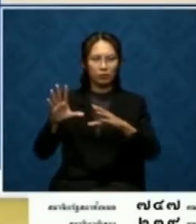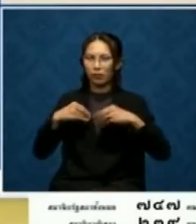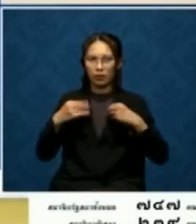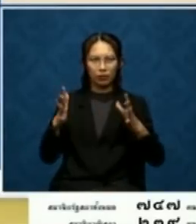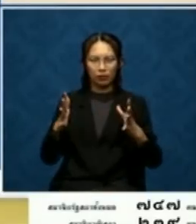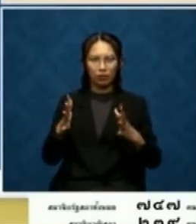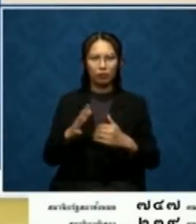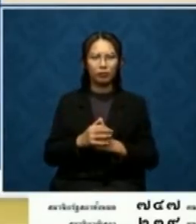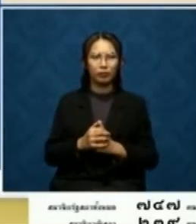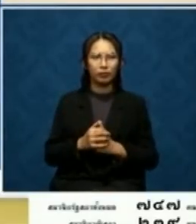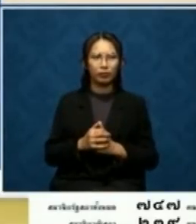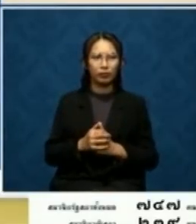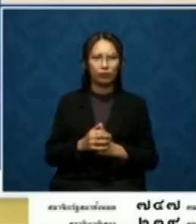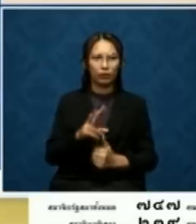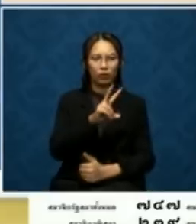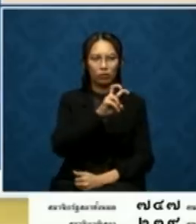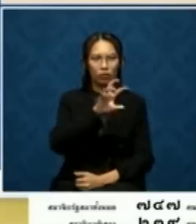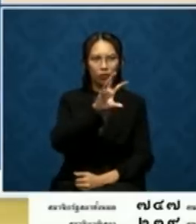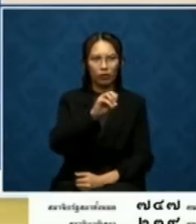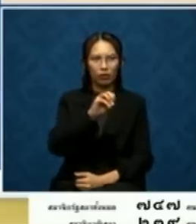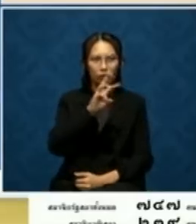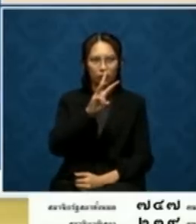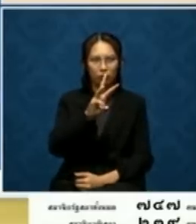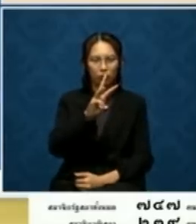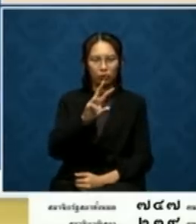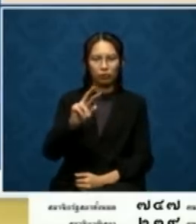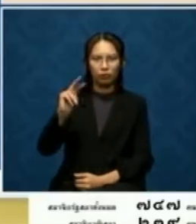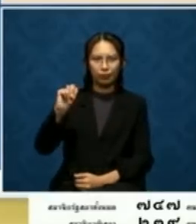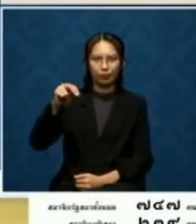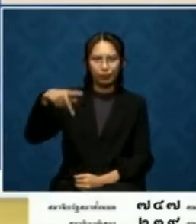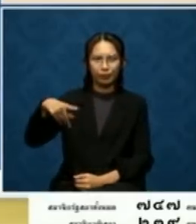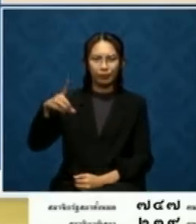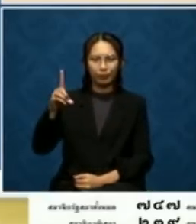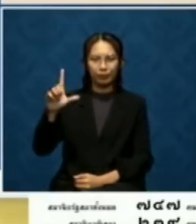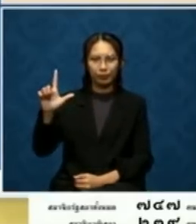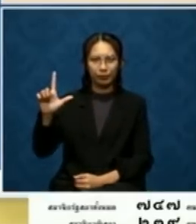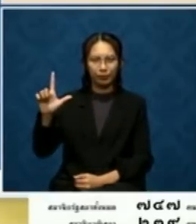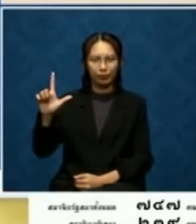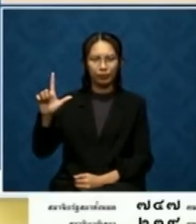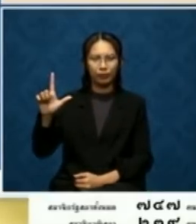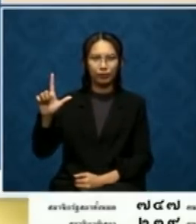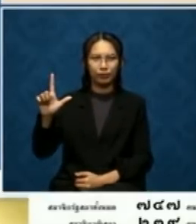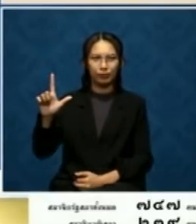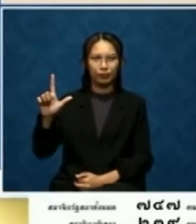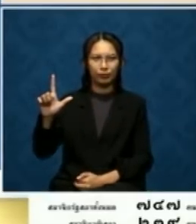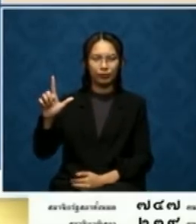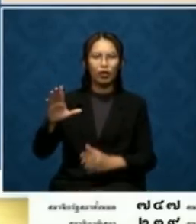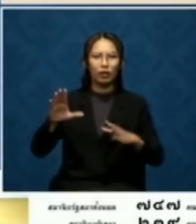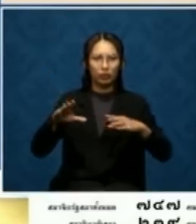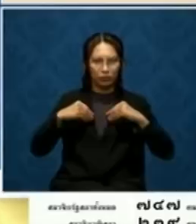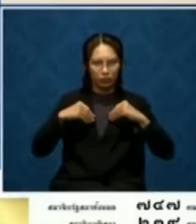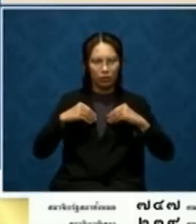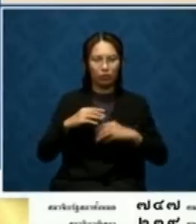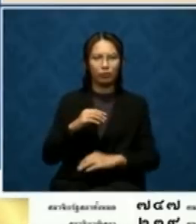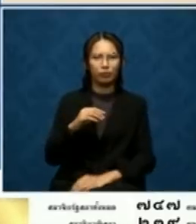ญหาเศรษฐกิจตอนนี้มันคือการประคับประคองมันไม่ได้แบบว่าเศรษฐกิจแย่ที่แบบว่าต้องออกมากระตุ้นแรงๆแ